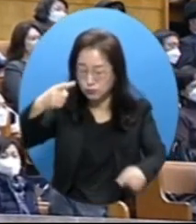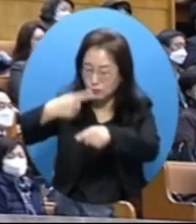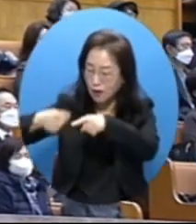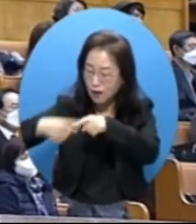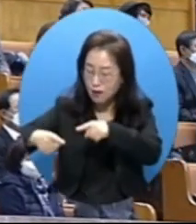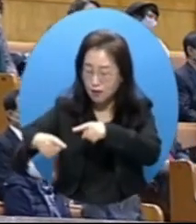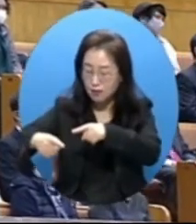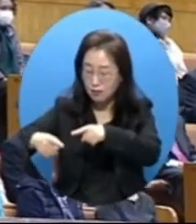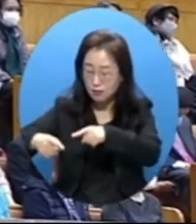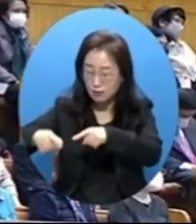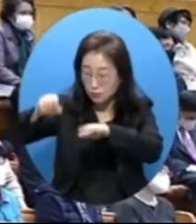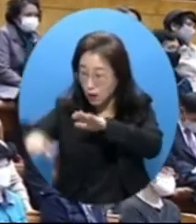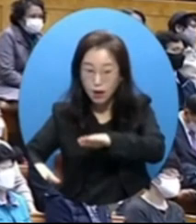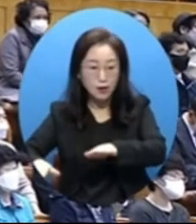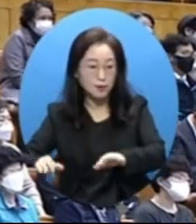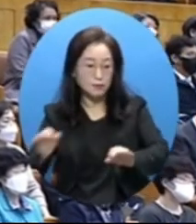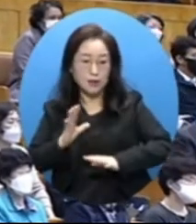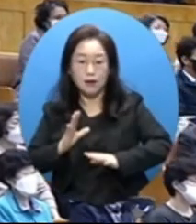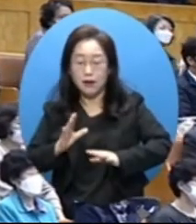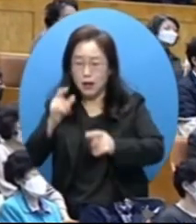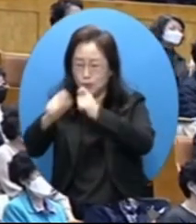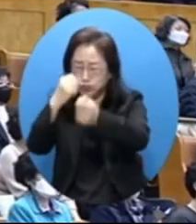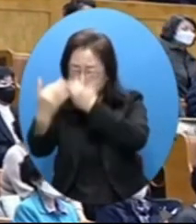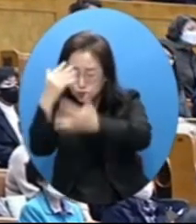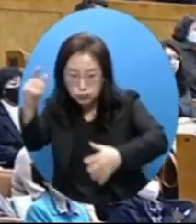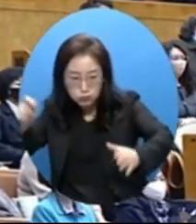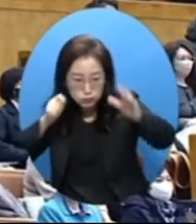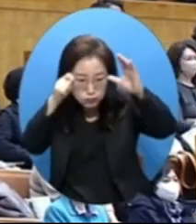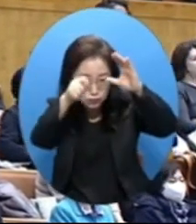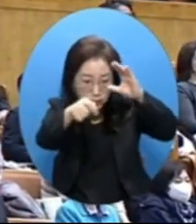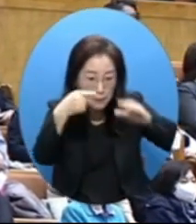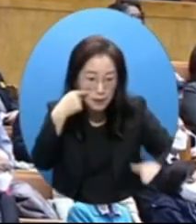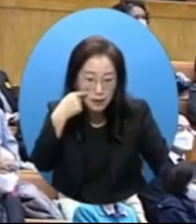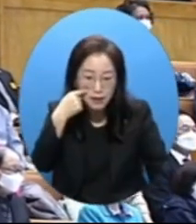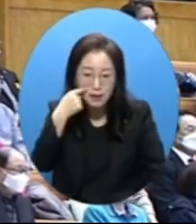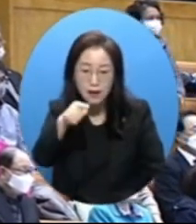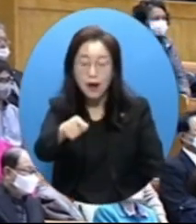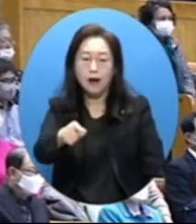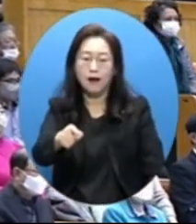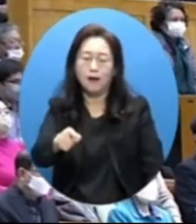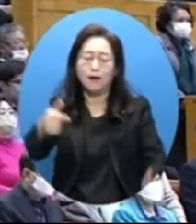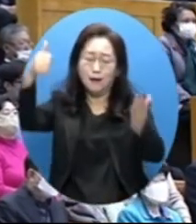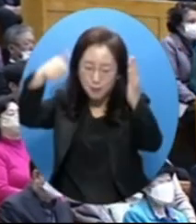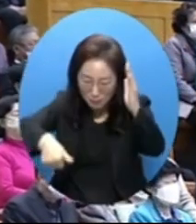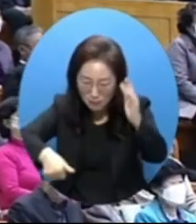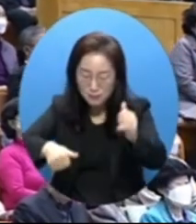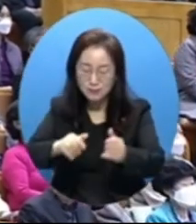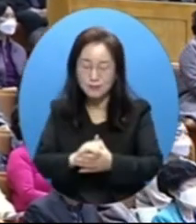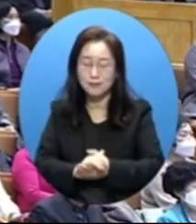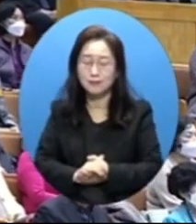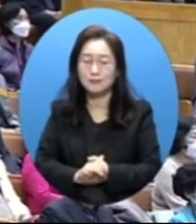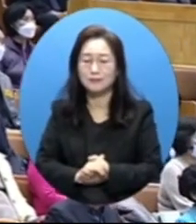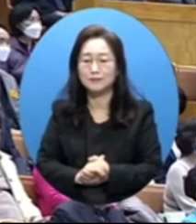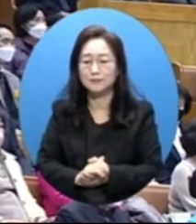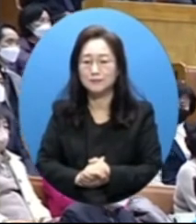칼을 내려놓고 깜짝 놀라 등불 들고 뛰어 들어갔습니다 그리고 그들을 보고 엎드렸습니다